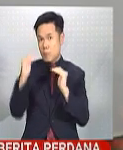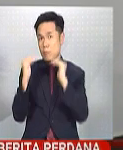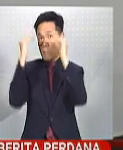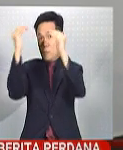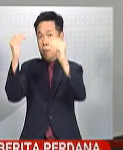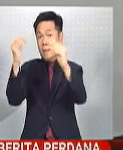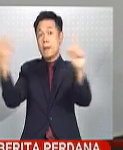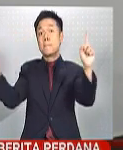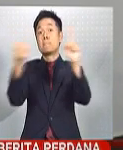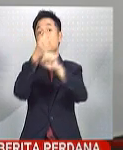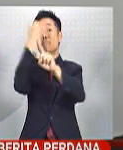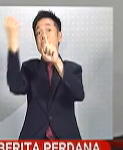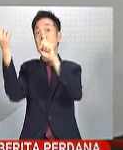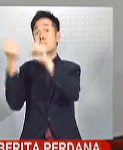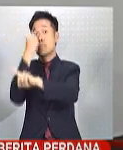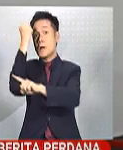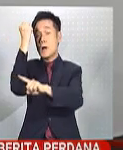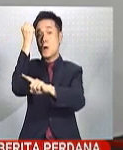wawasan